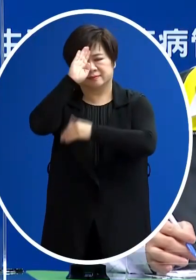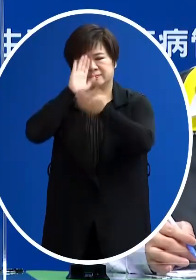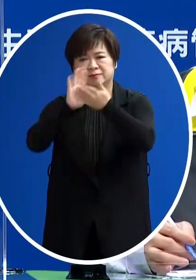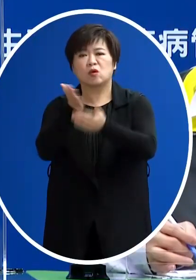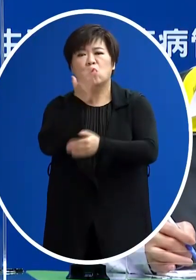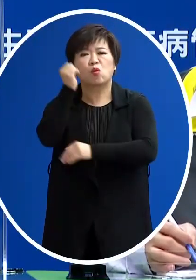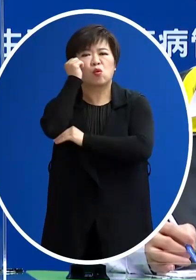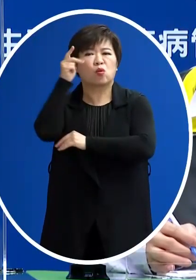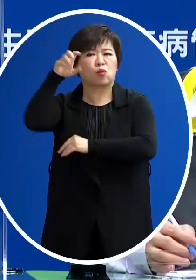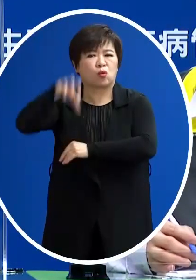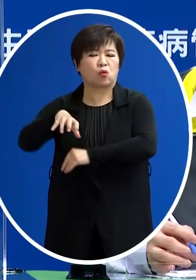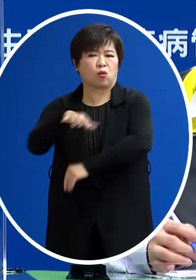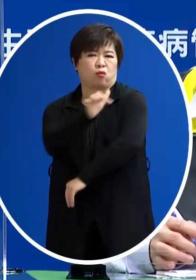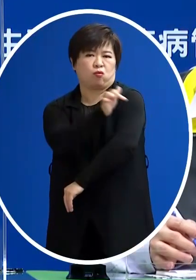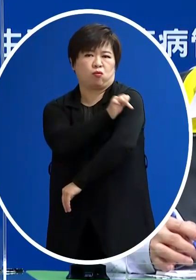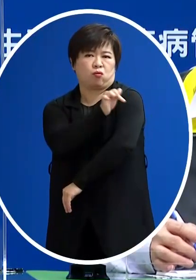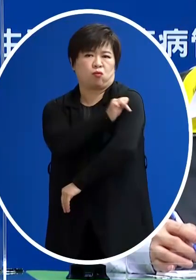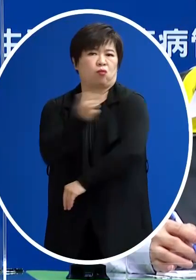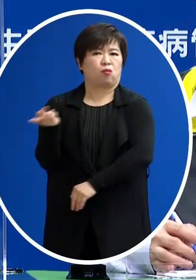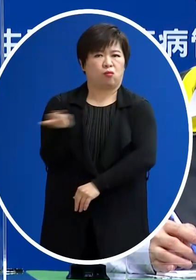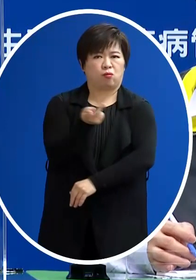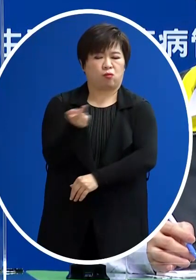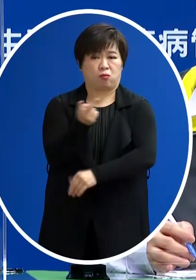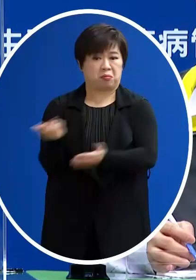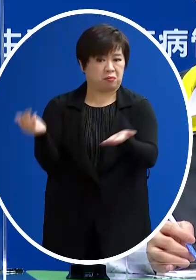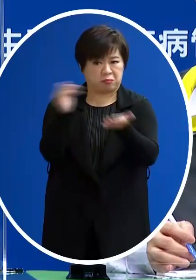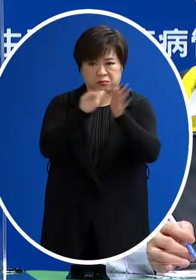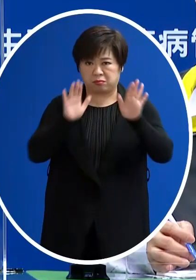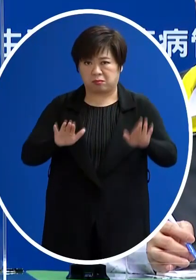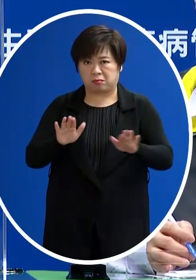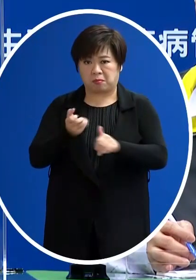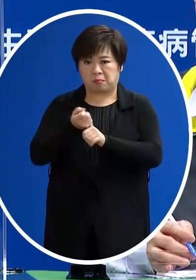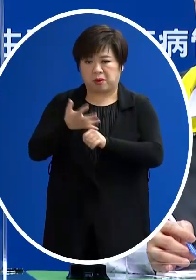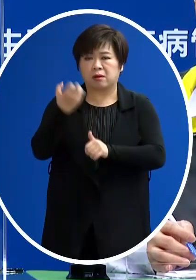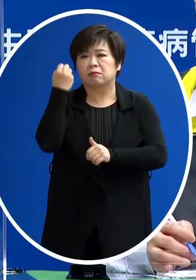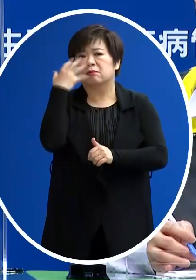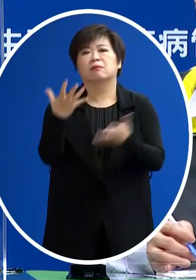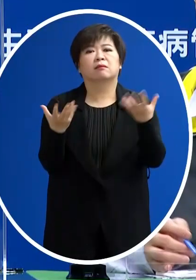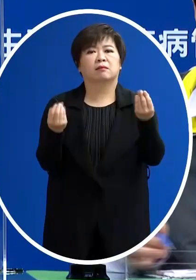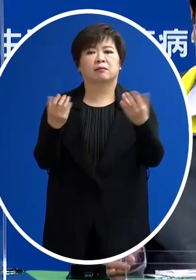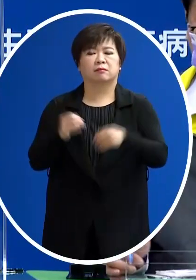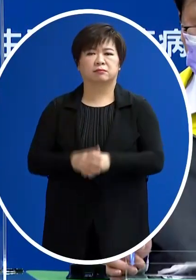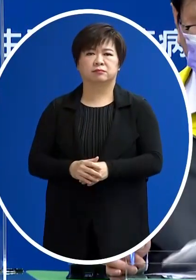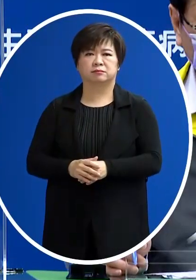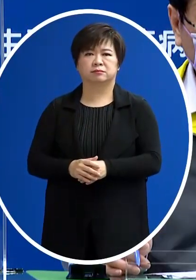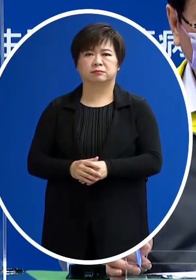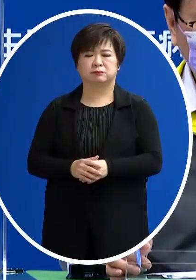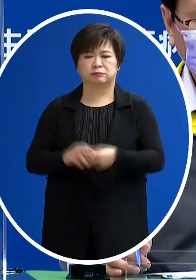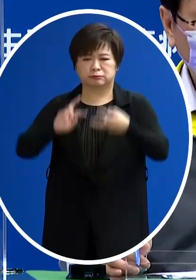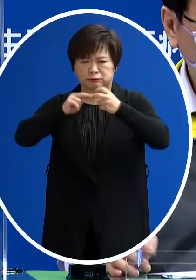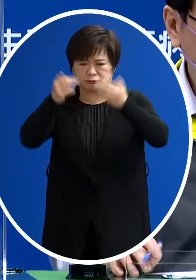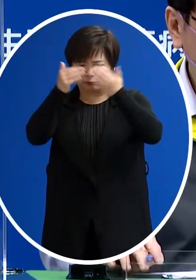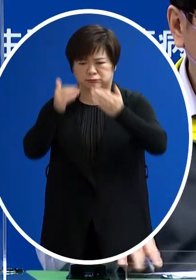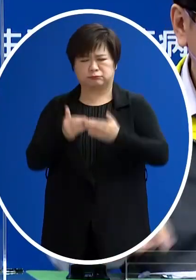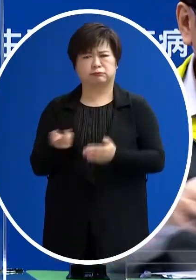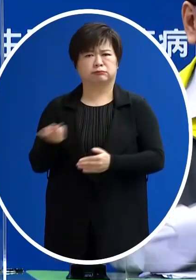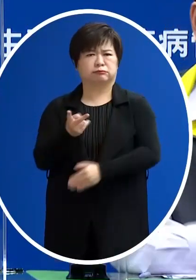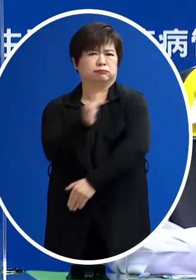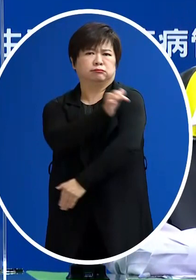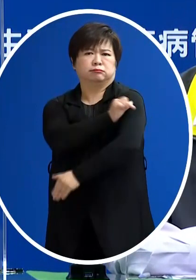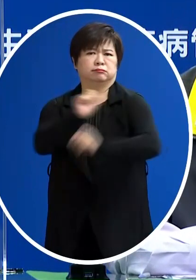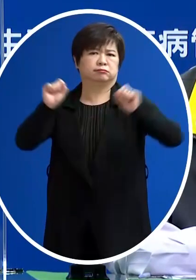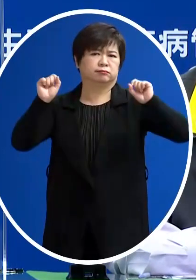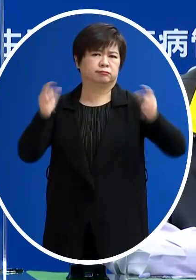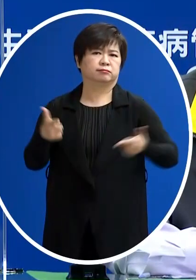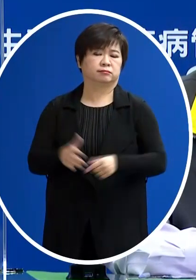理人员，那这个相对到现在目前都没有看到新的，虽然他们的 基因的定序都互不相同，而且